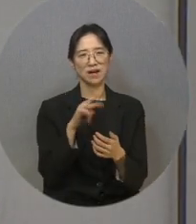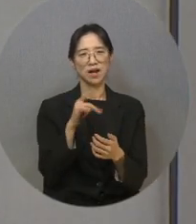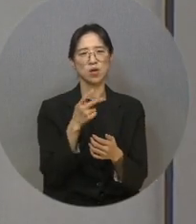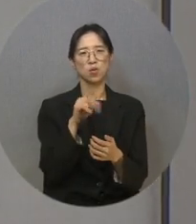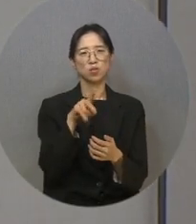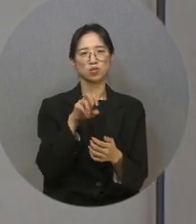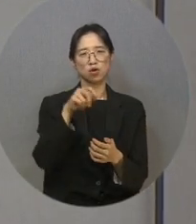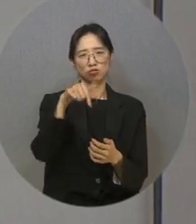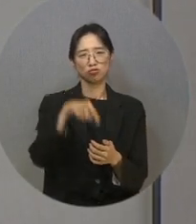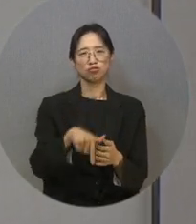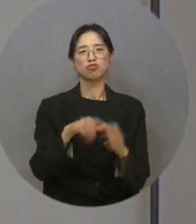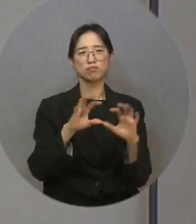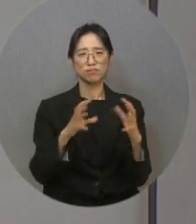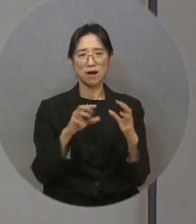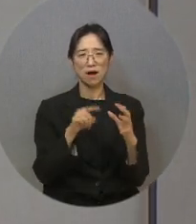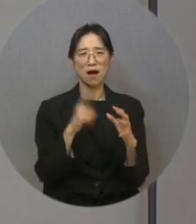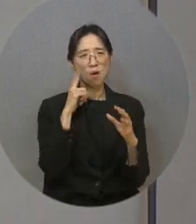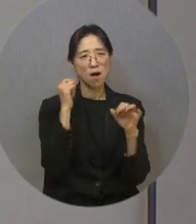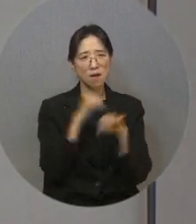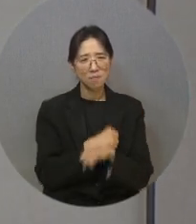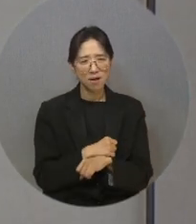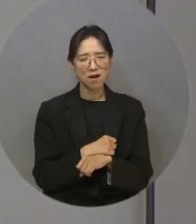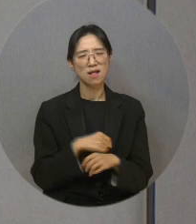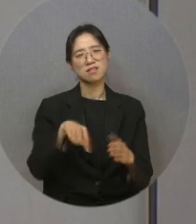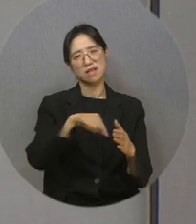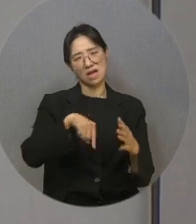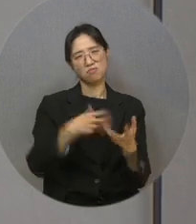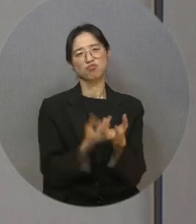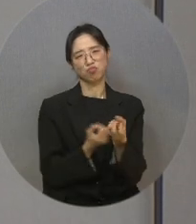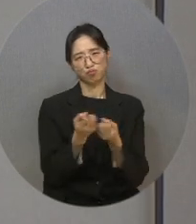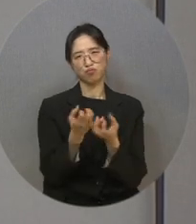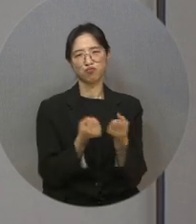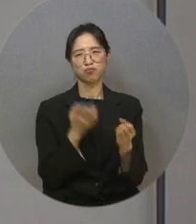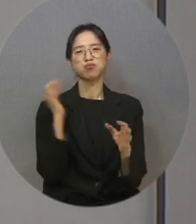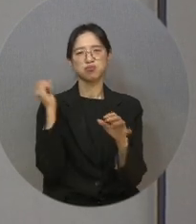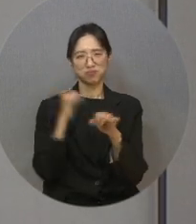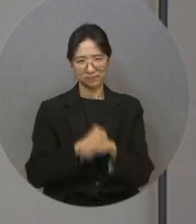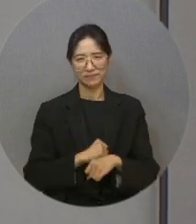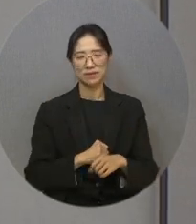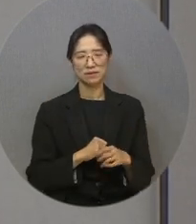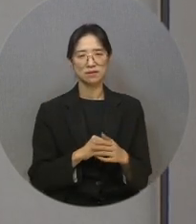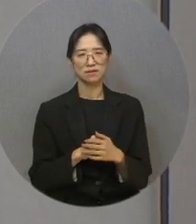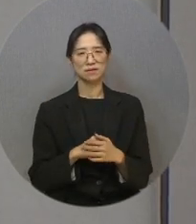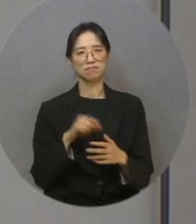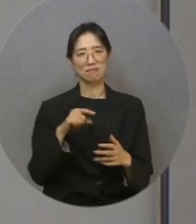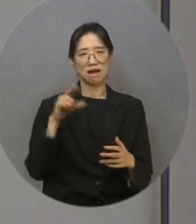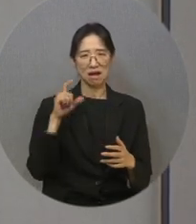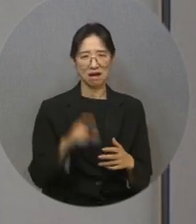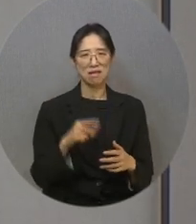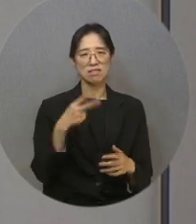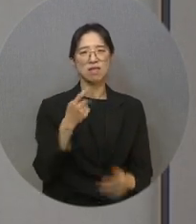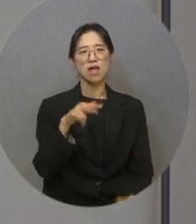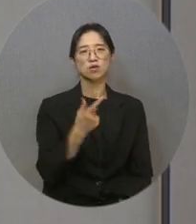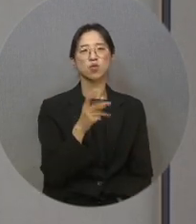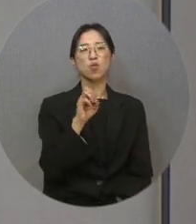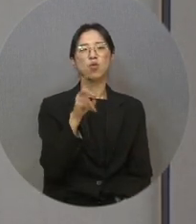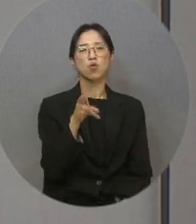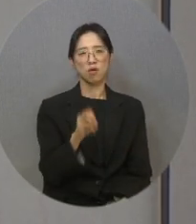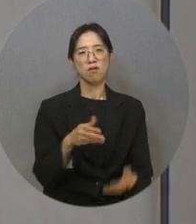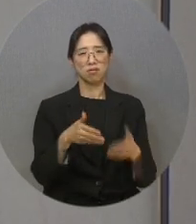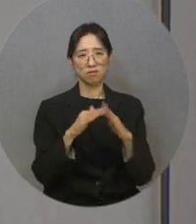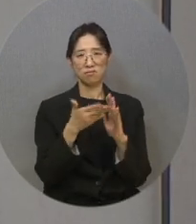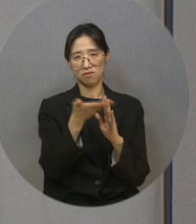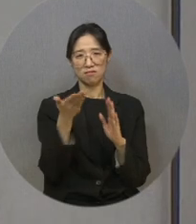발해가 왜 망하냐? 결국은 내분으로 인해서 망합니다. 그 강대했던 대조영이 세웠던 이 아마